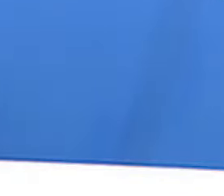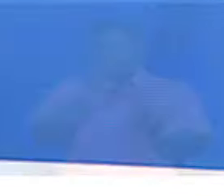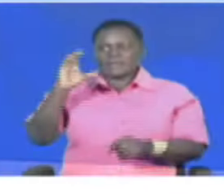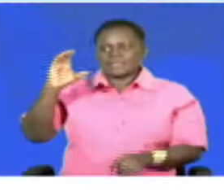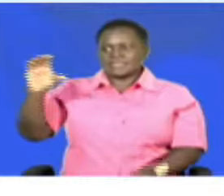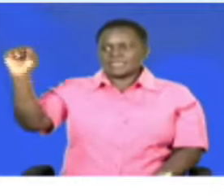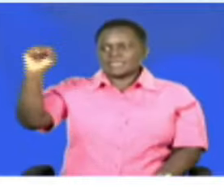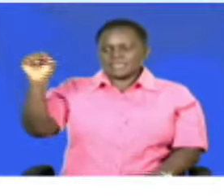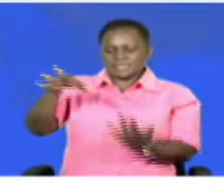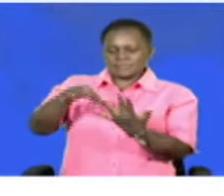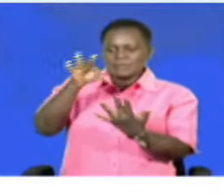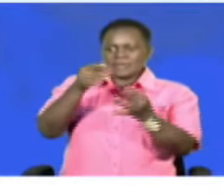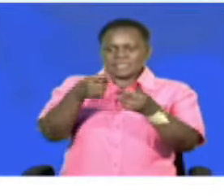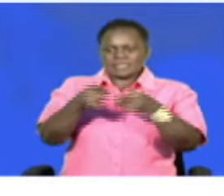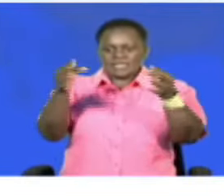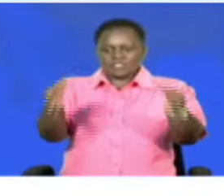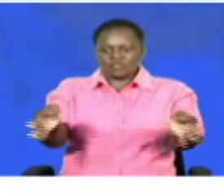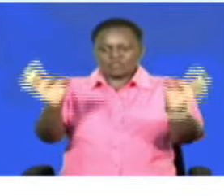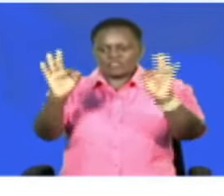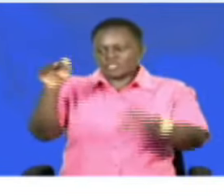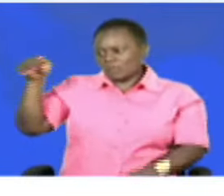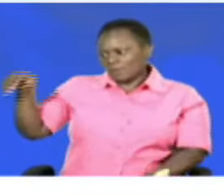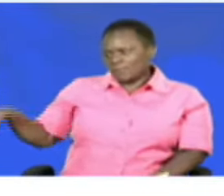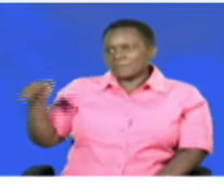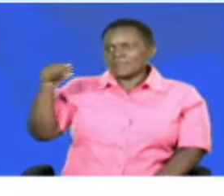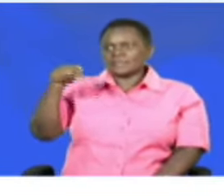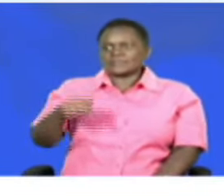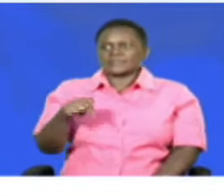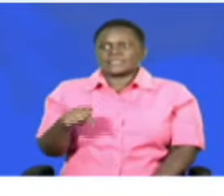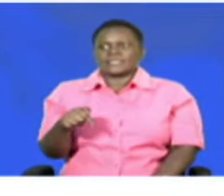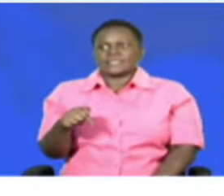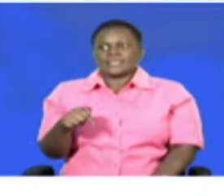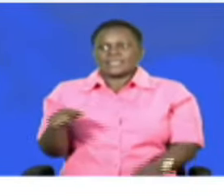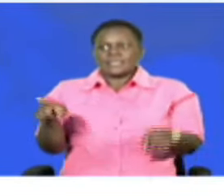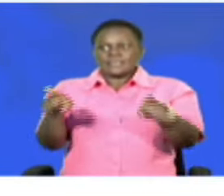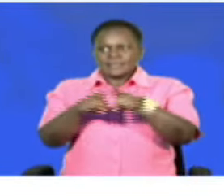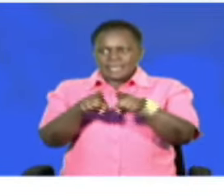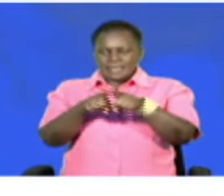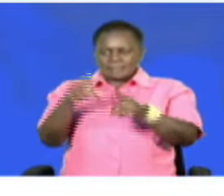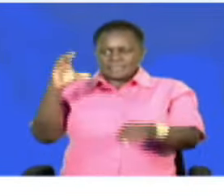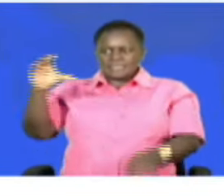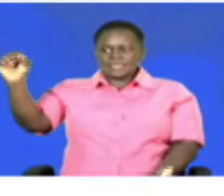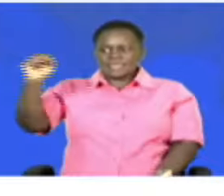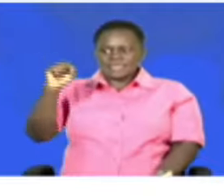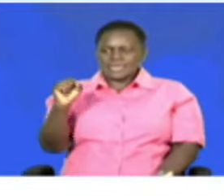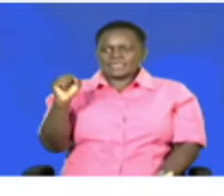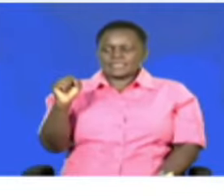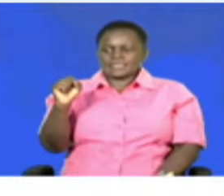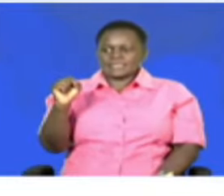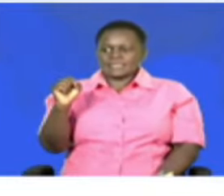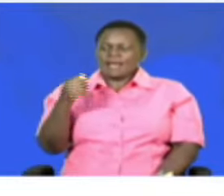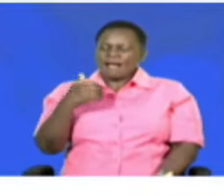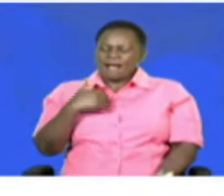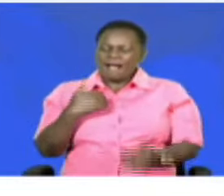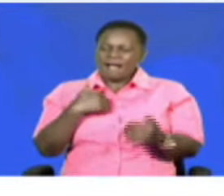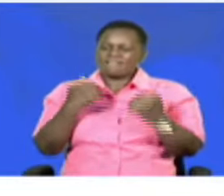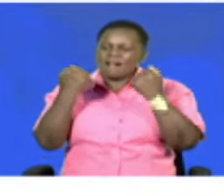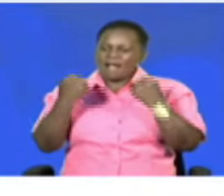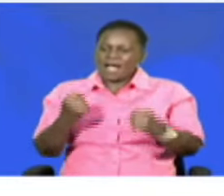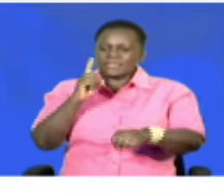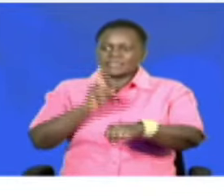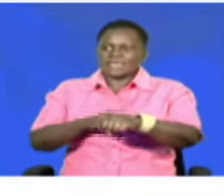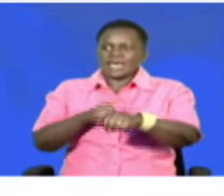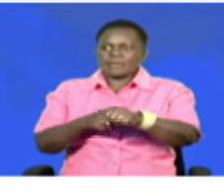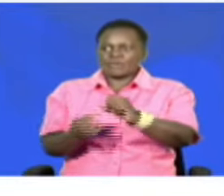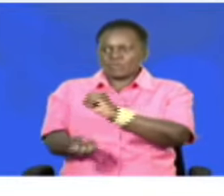mawaziri wateule lilianza rasmi mapema hii leo. Waziri mteule wa usalama wa ndani Profesa Kithure Kindiki akikabiliwa na maswali kuhusiana